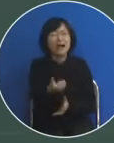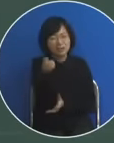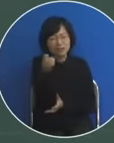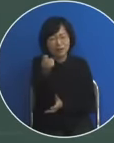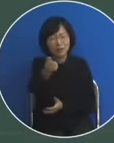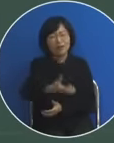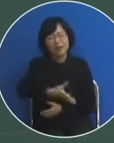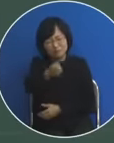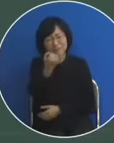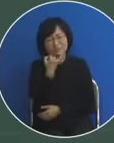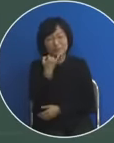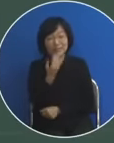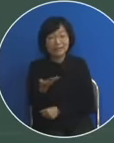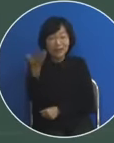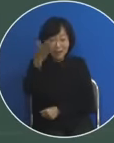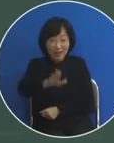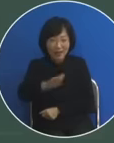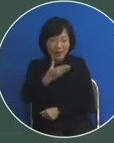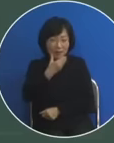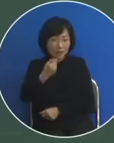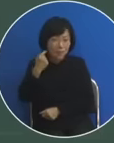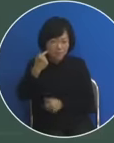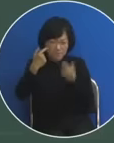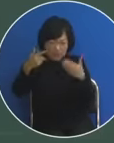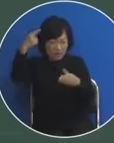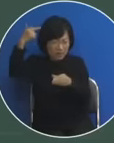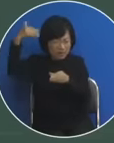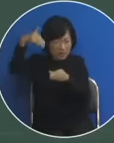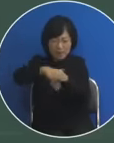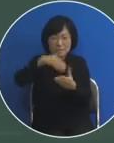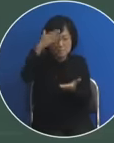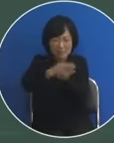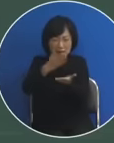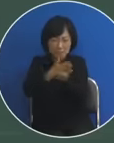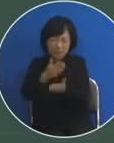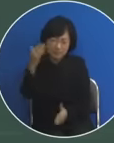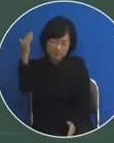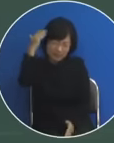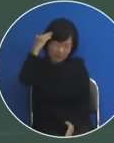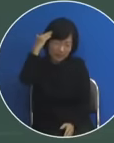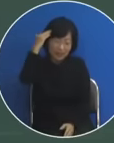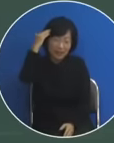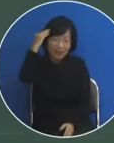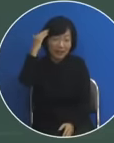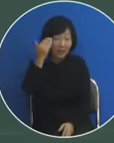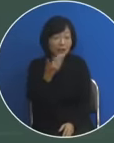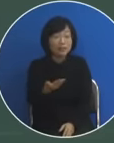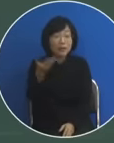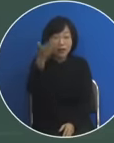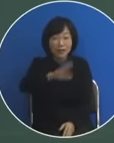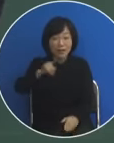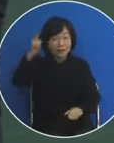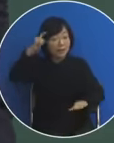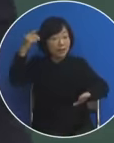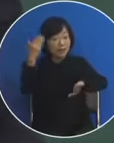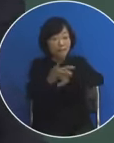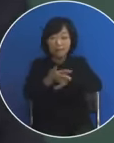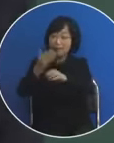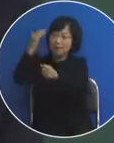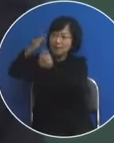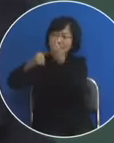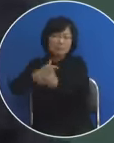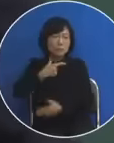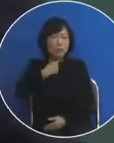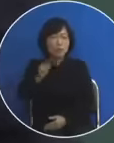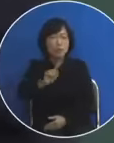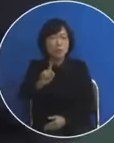Just don't correctly imprint the gospel. 그게 사단의 소원입니다. That's Satan's desire. 하나님의 소원은 뭡니까? But what is God's desire?